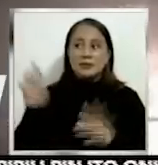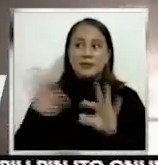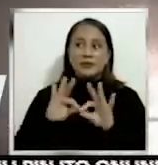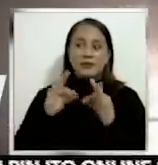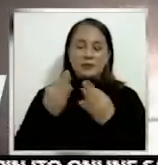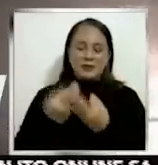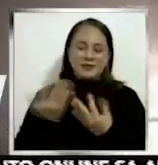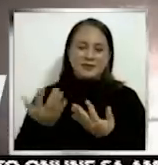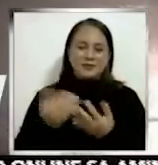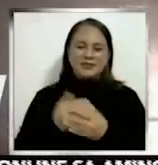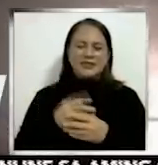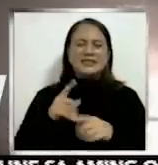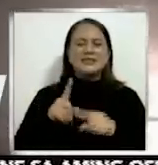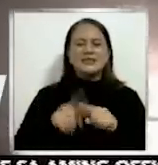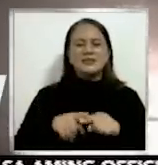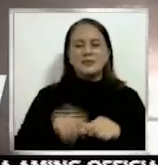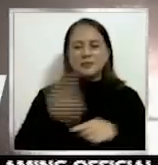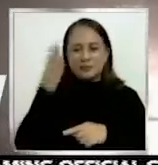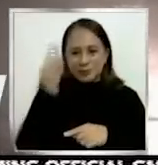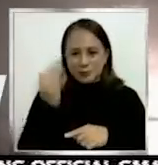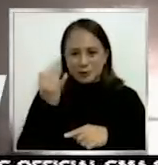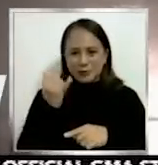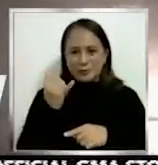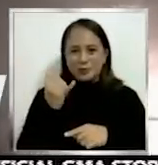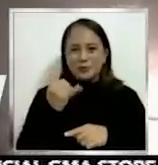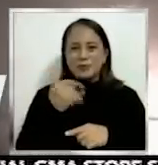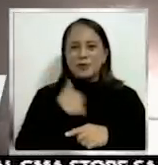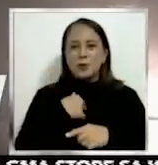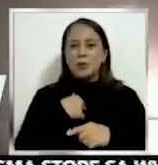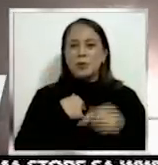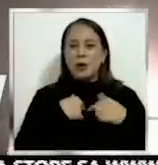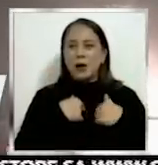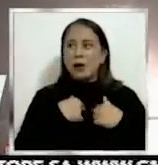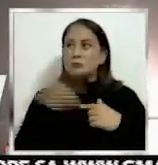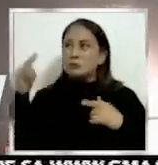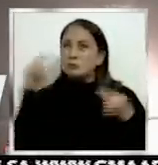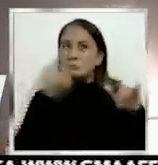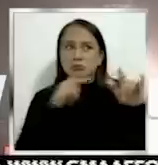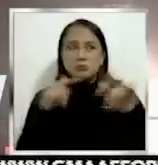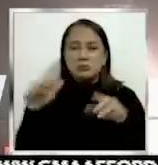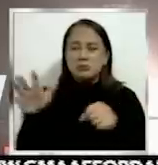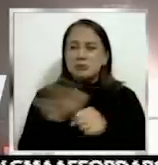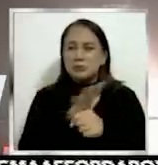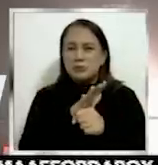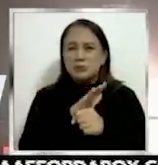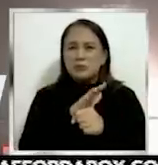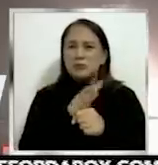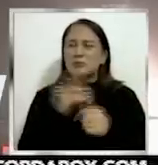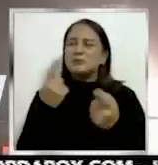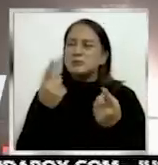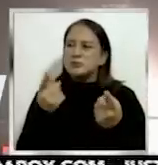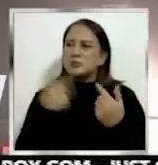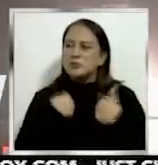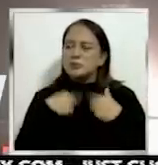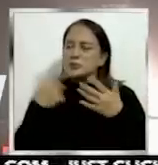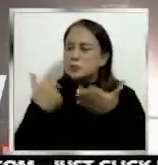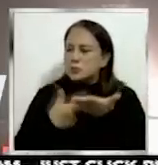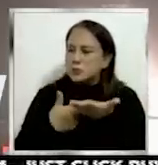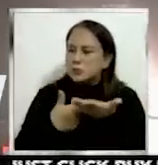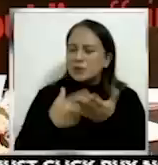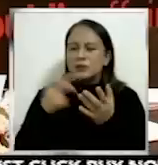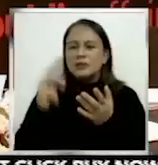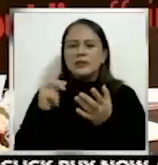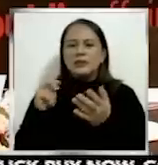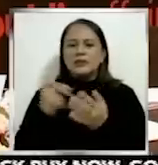ho eh, kasi syempre nagpupunuan na rin ng mga flight pero pag-uusapan namin. Kailangan din namin ng konting like kahit a few